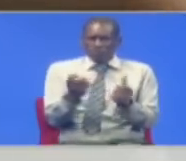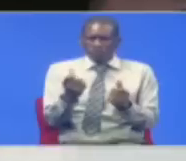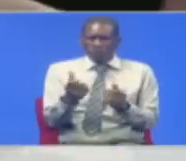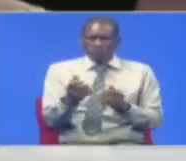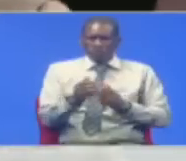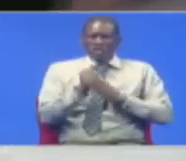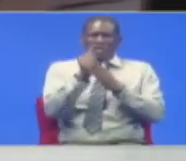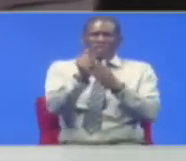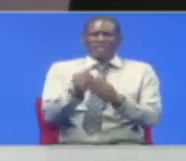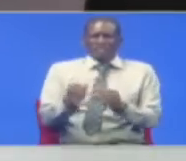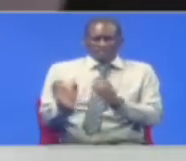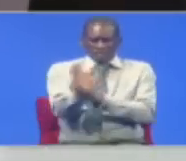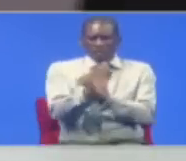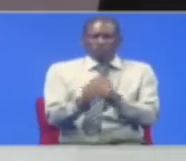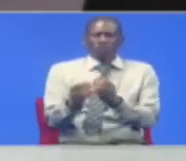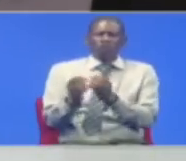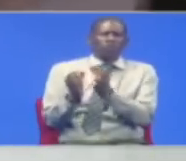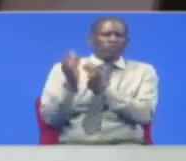kutegemewa. Taifa la Kenya